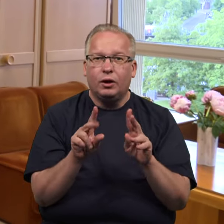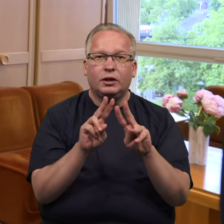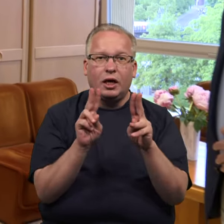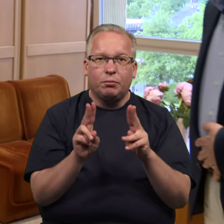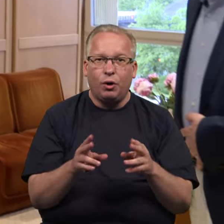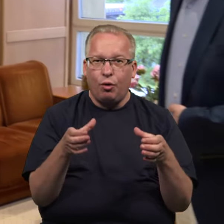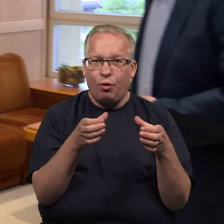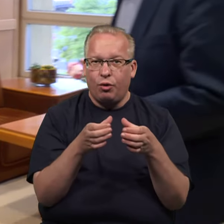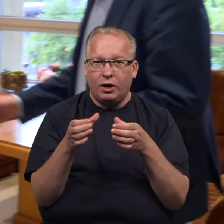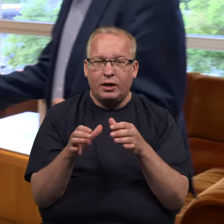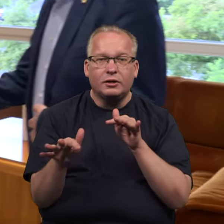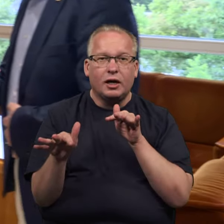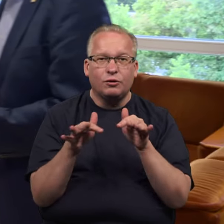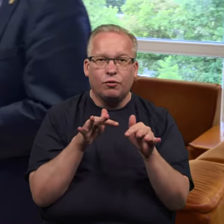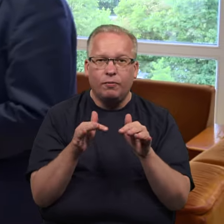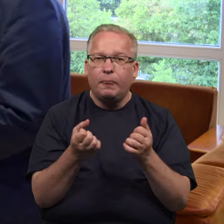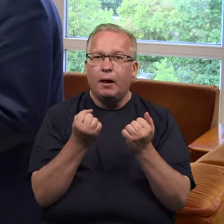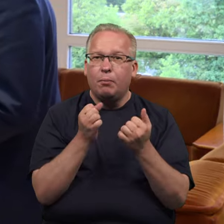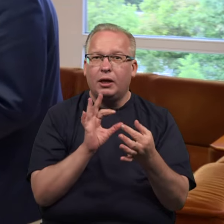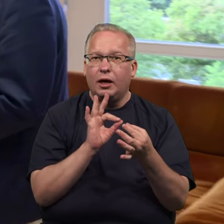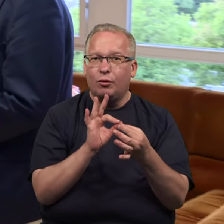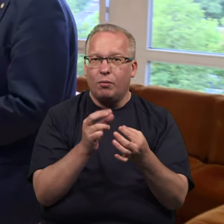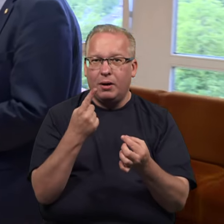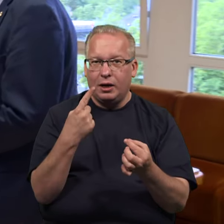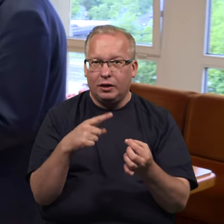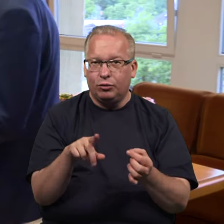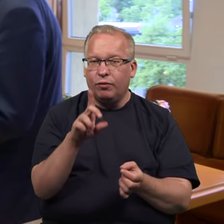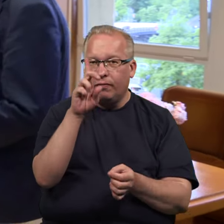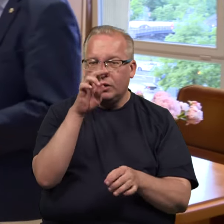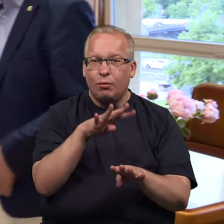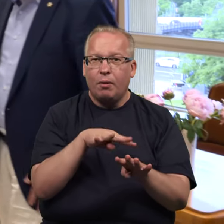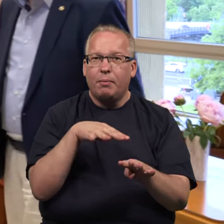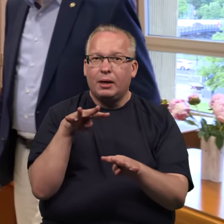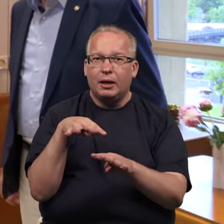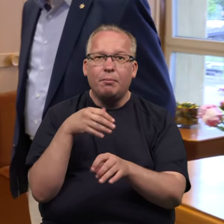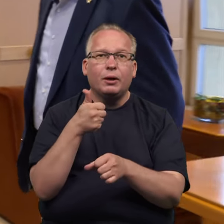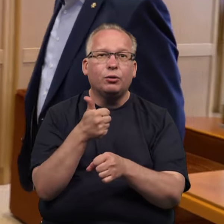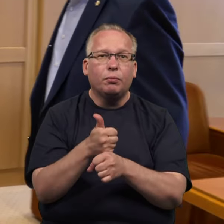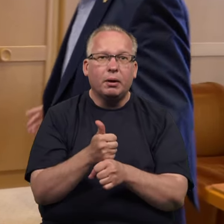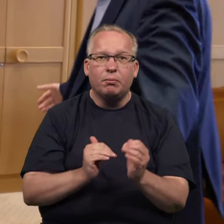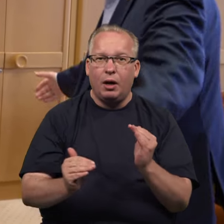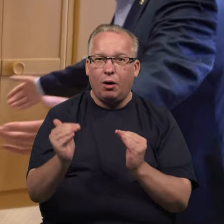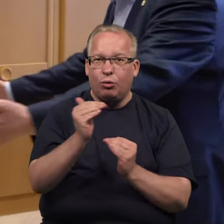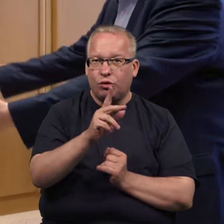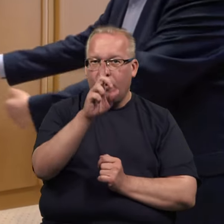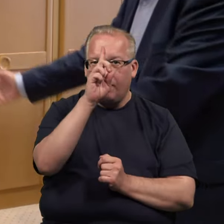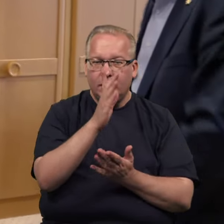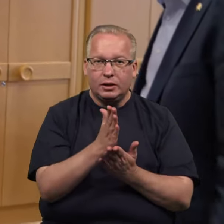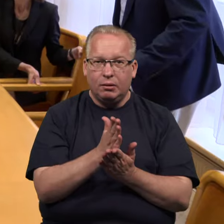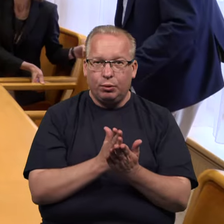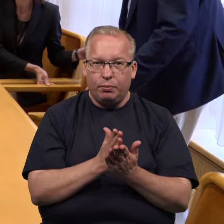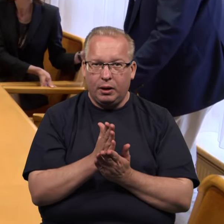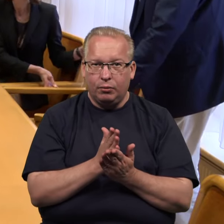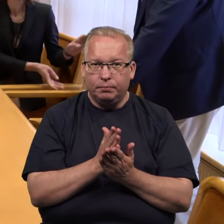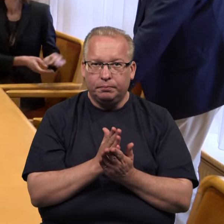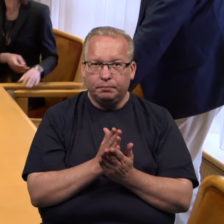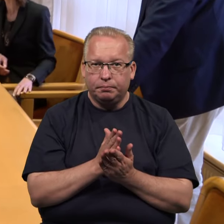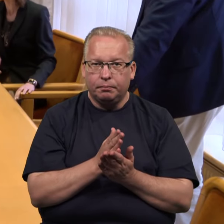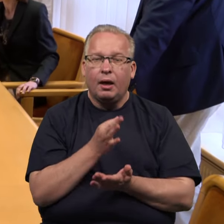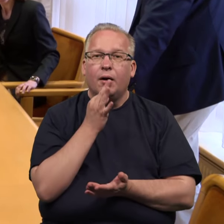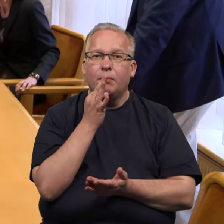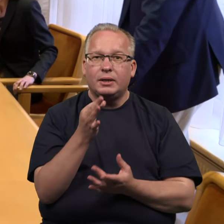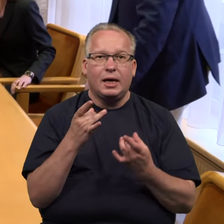tarptautinių organizacijų veikloje, palaiko ryšių su kitų šalių parlamentų pirmininkais, aukštais užsienio valstybių pareigūnais. Vis dėlto,